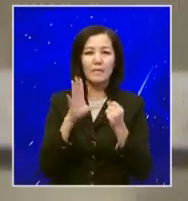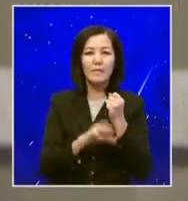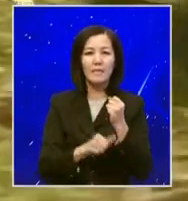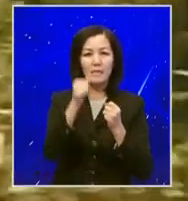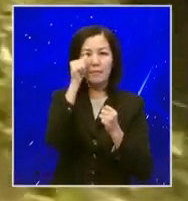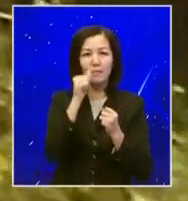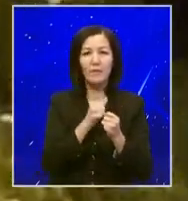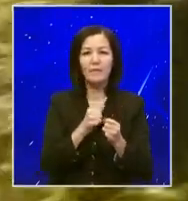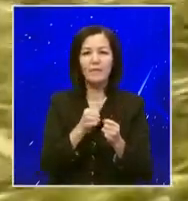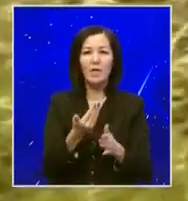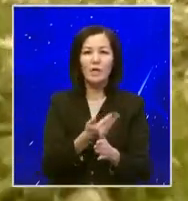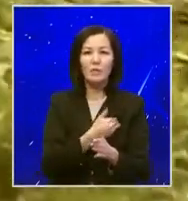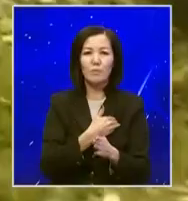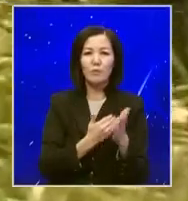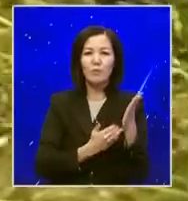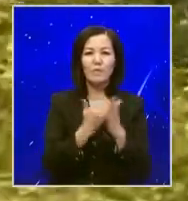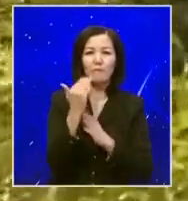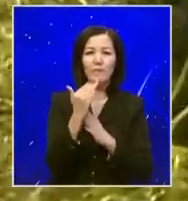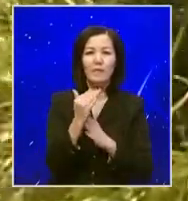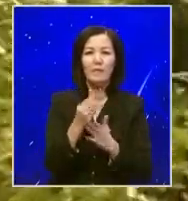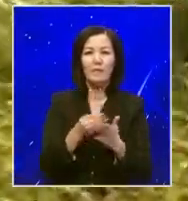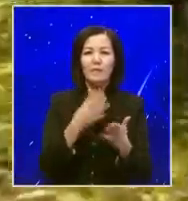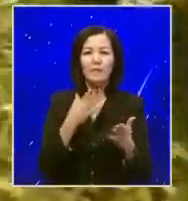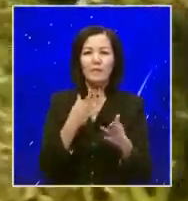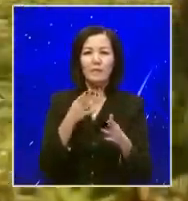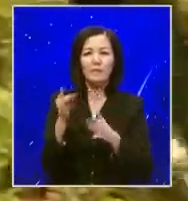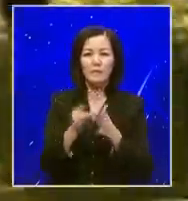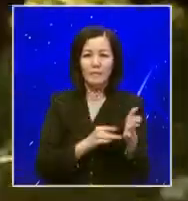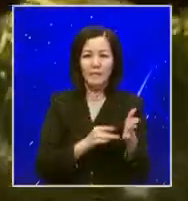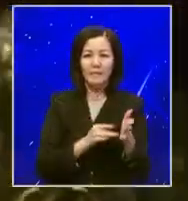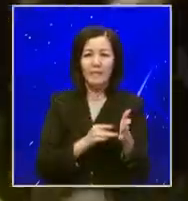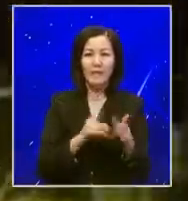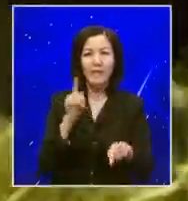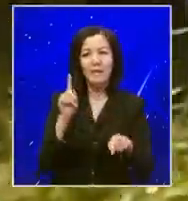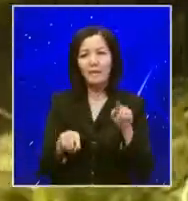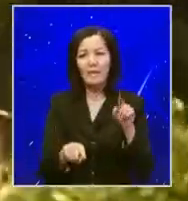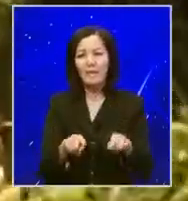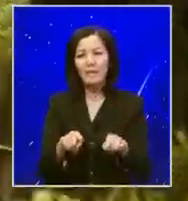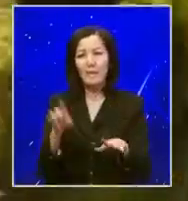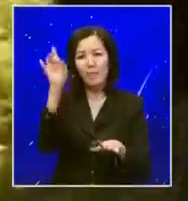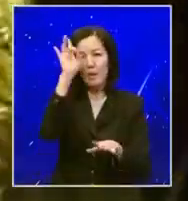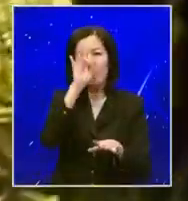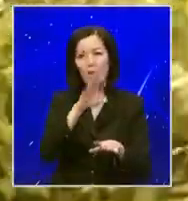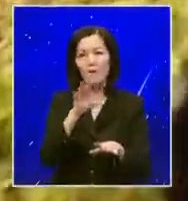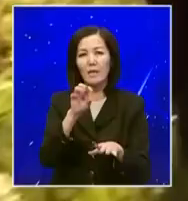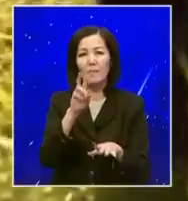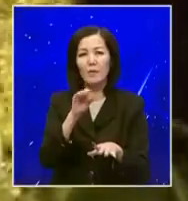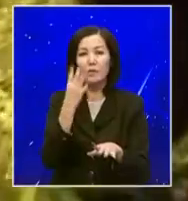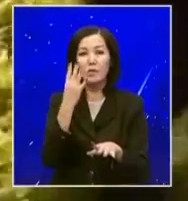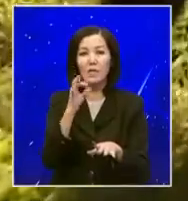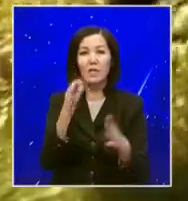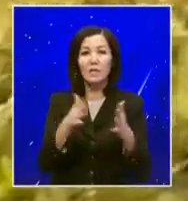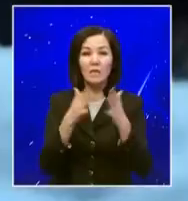месяцы спрос на собак взлетел вместе с ценами на них. На некоторые редкие и популярные породы в